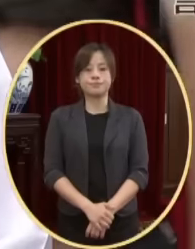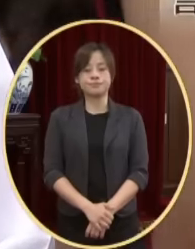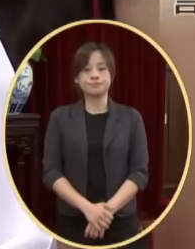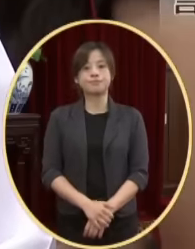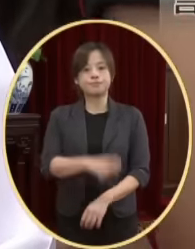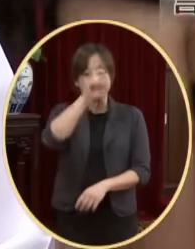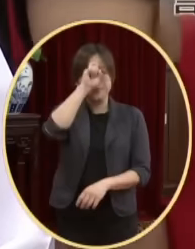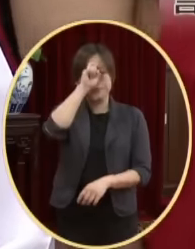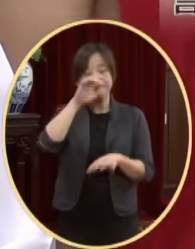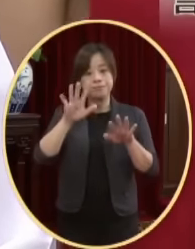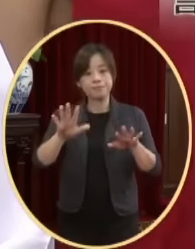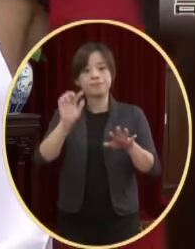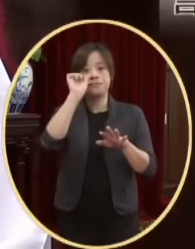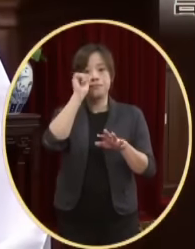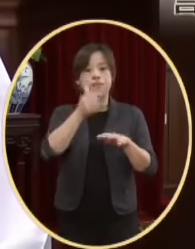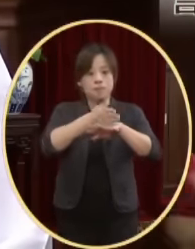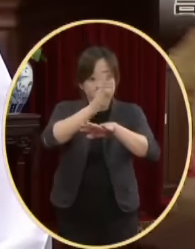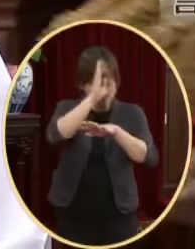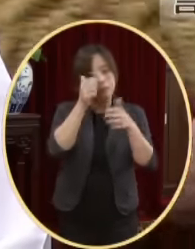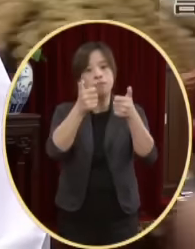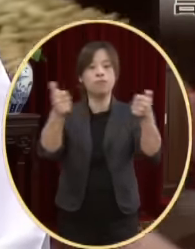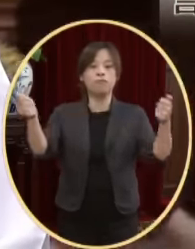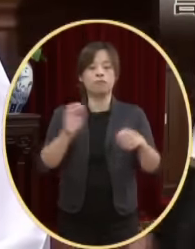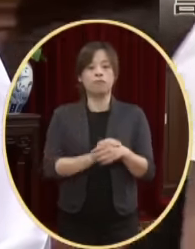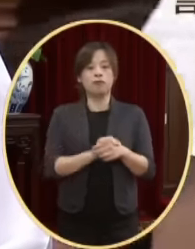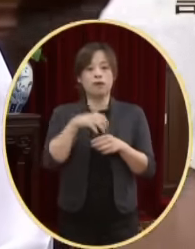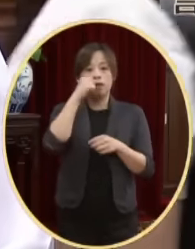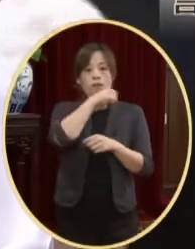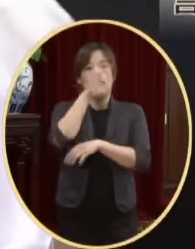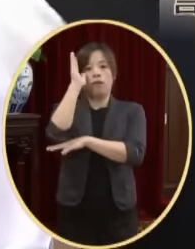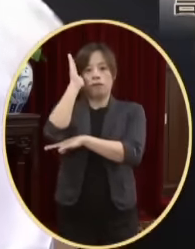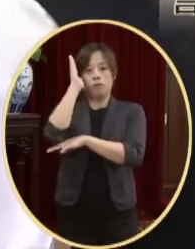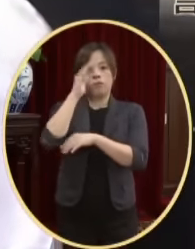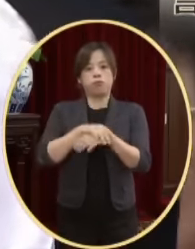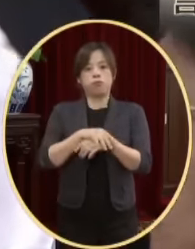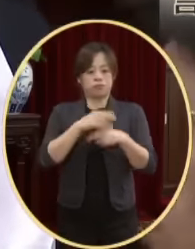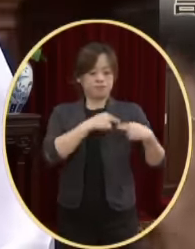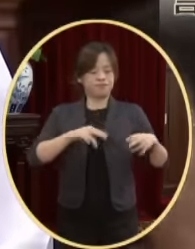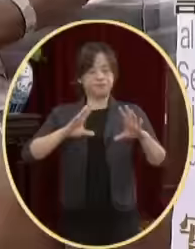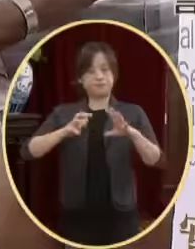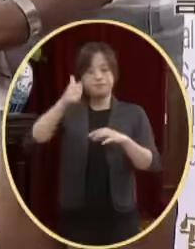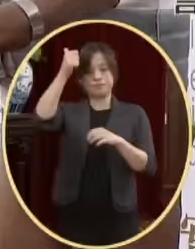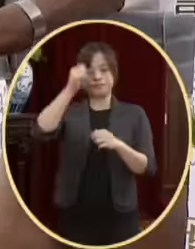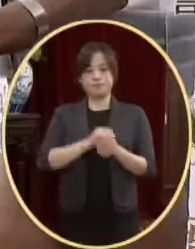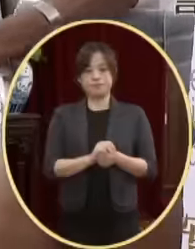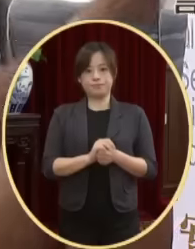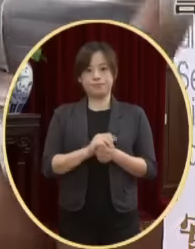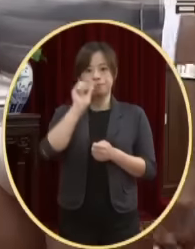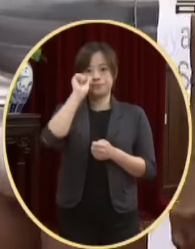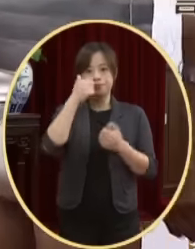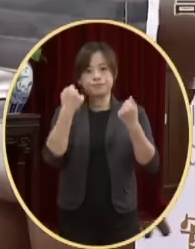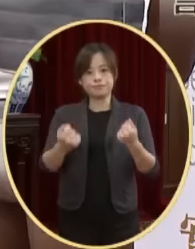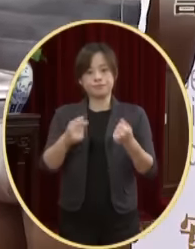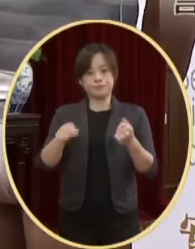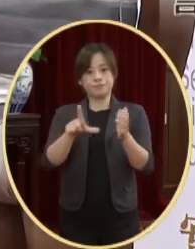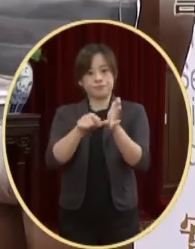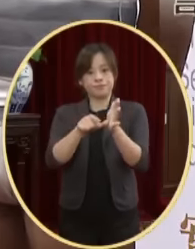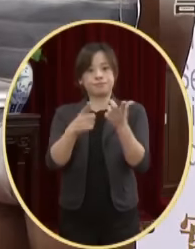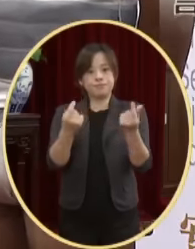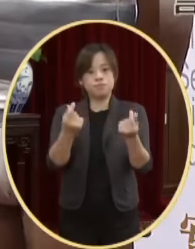齐老在这里特别谢谢台湾政府蔡总统，特别在这个时